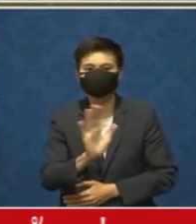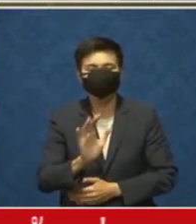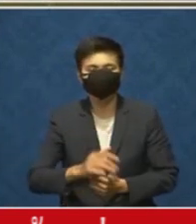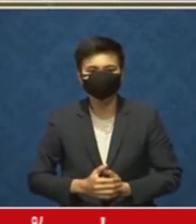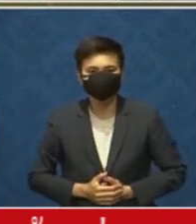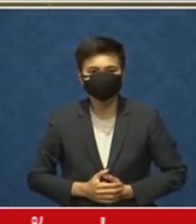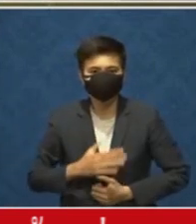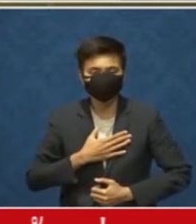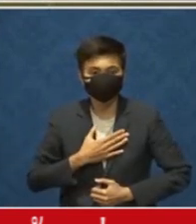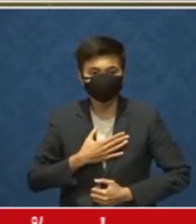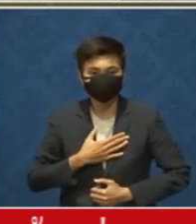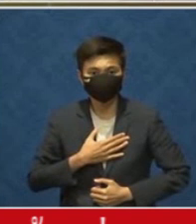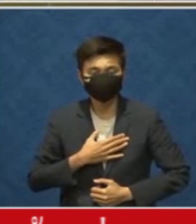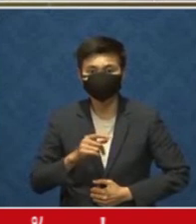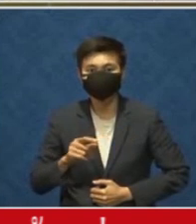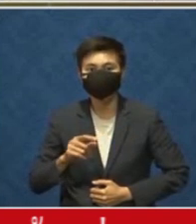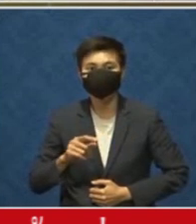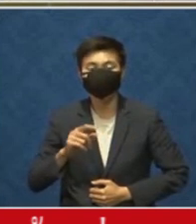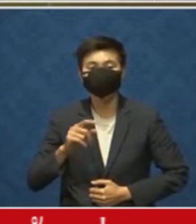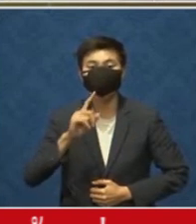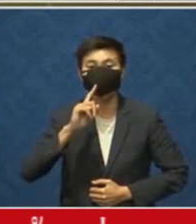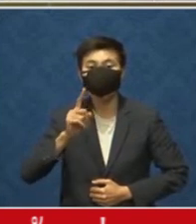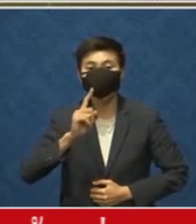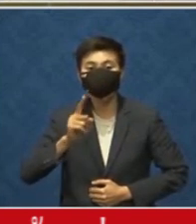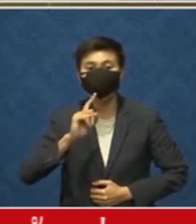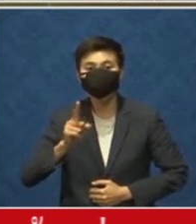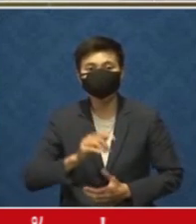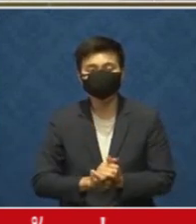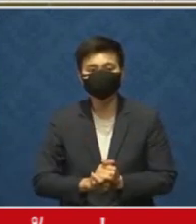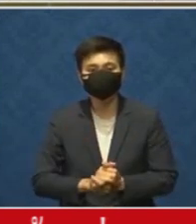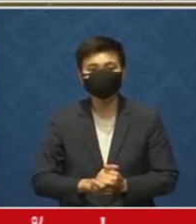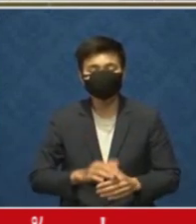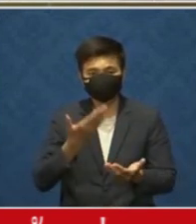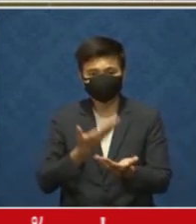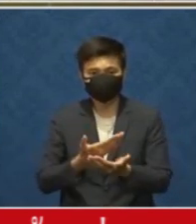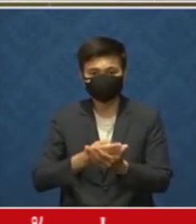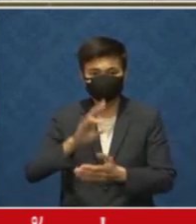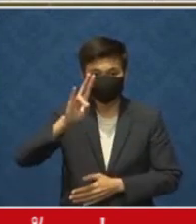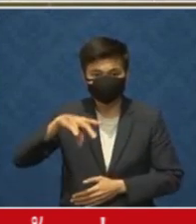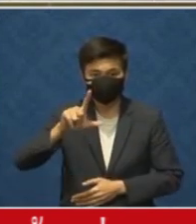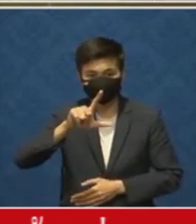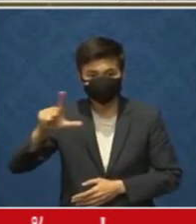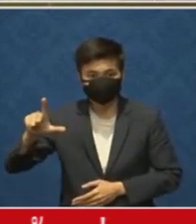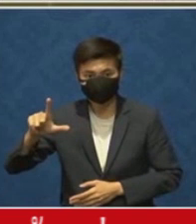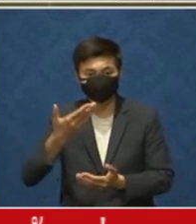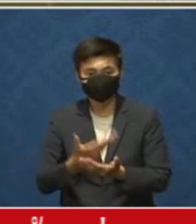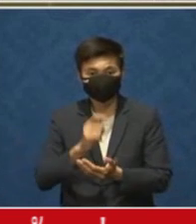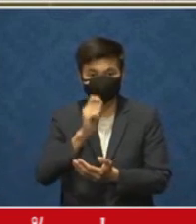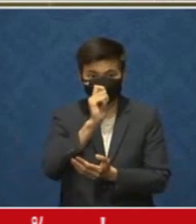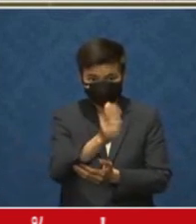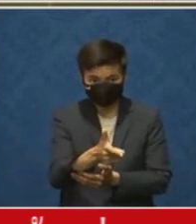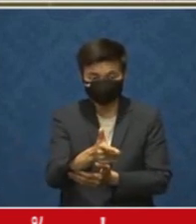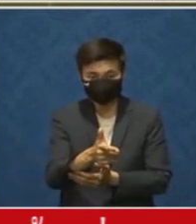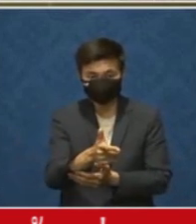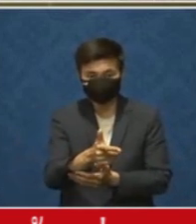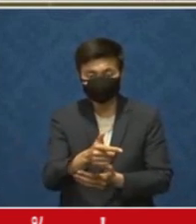ได้สามารถเรียกร้องนะครับเงินจำนวนประมาณ 7,000 ล้านที่เราจ่ายเป็นค่าเรือดำน้ำลำที่1ไ